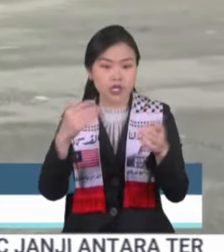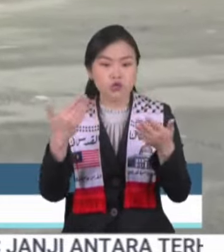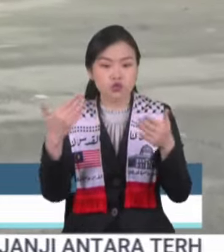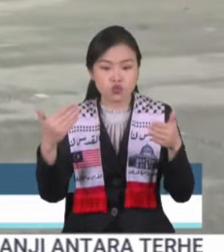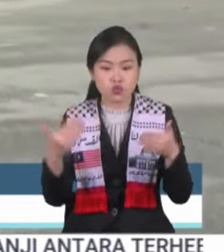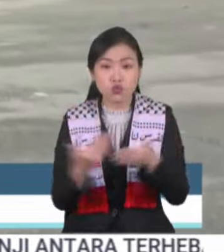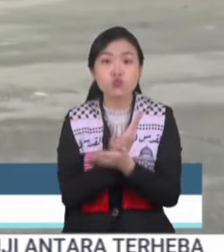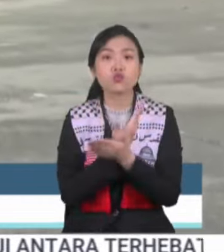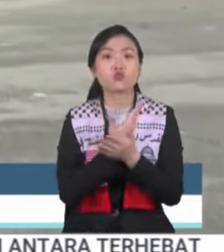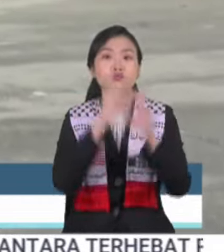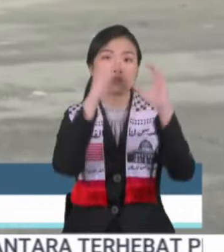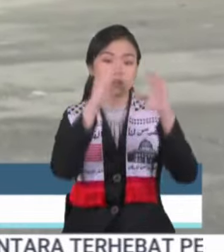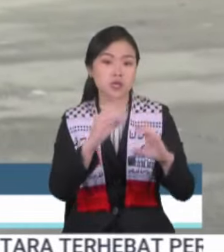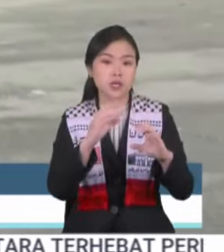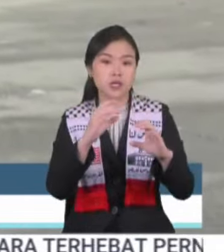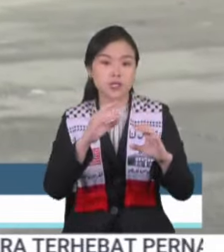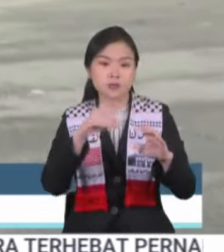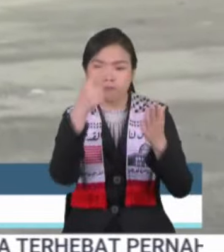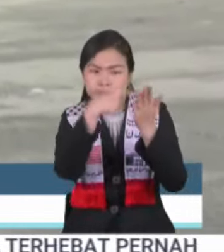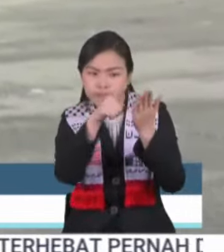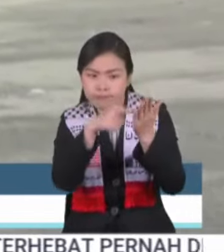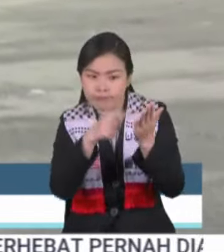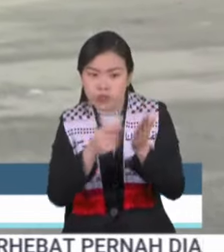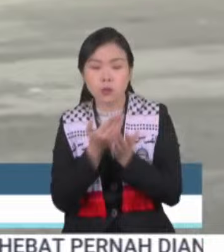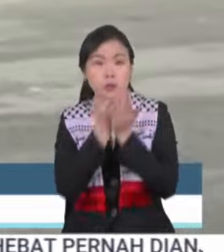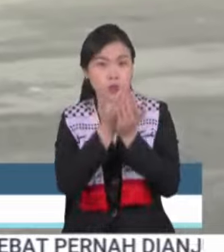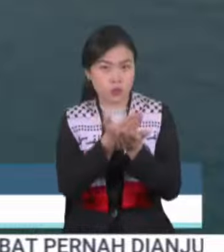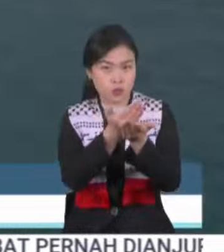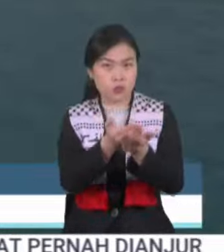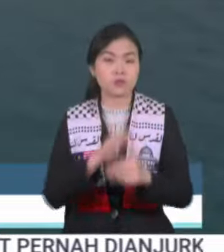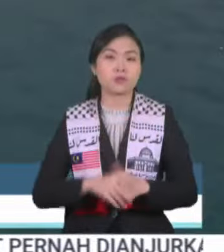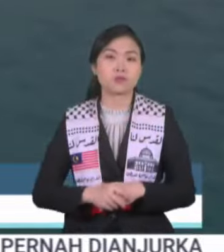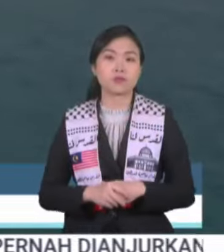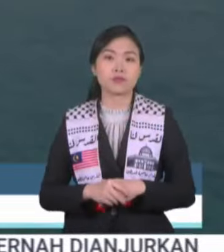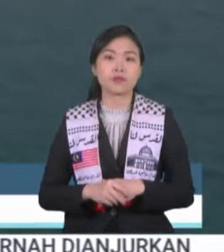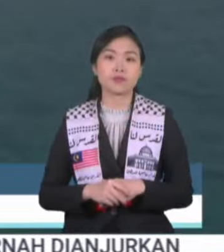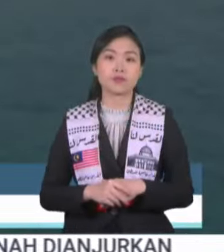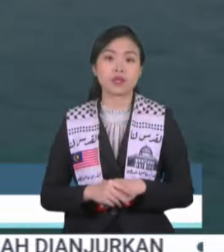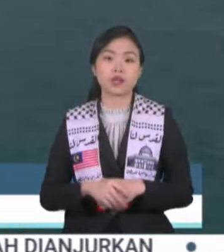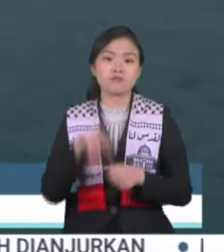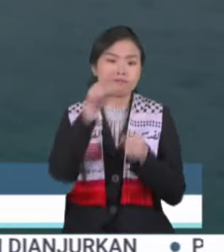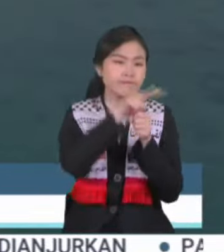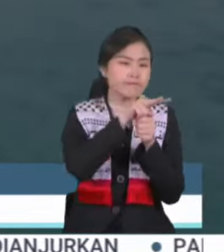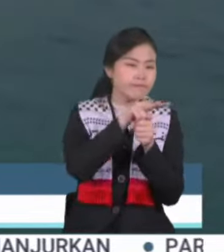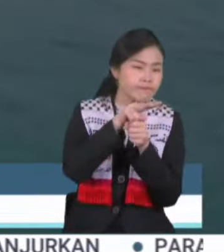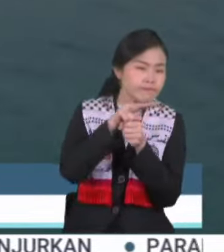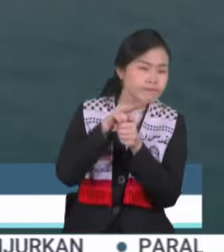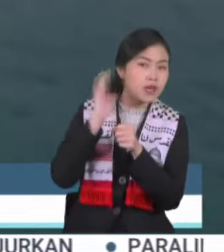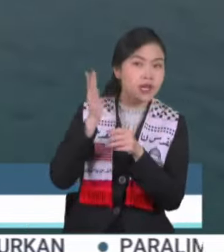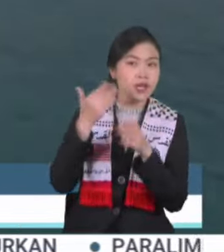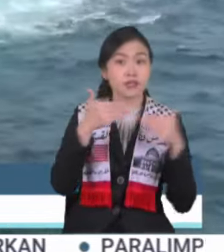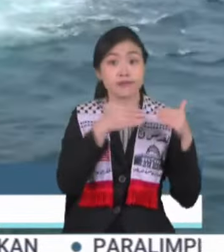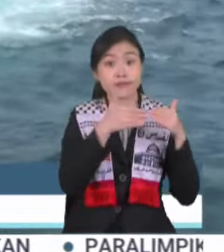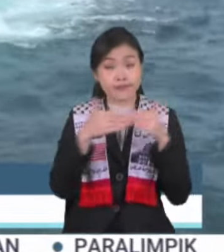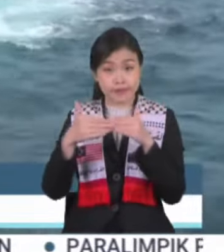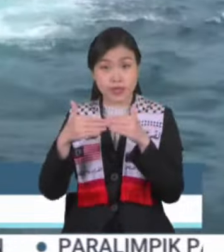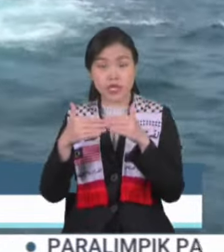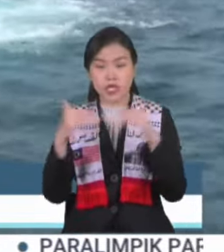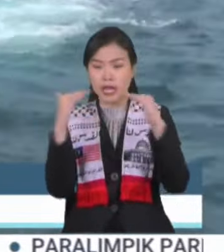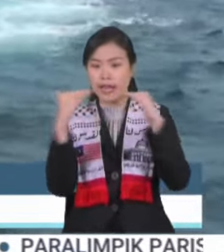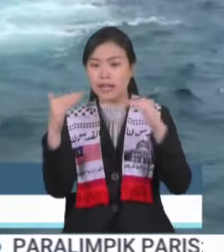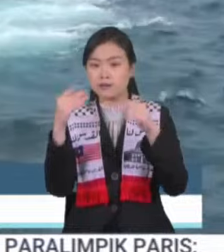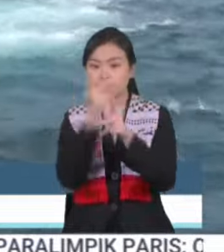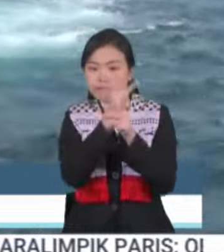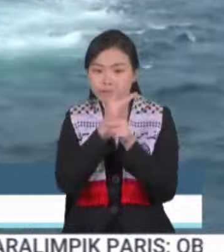barulah untuk penggeledahan dan penangkapan bot-bot ini. Tambahnya, rondaan akan diteruskan dengan tahap